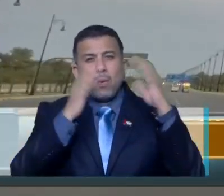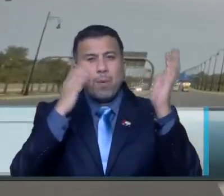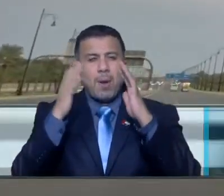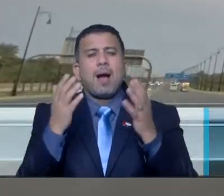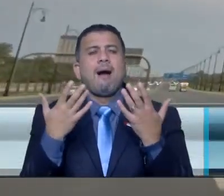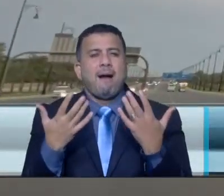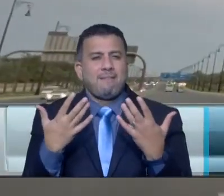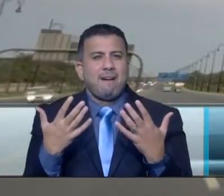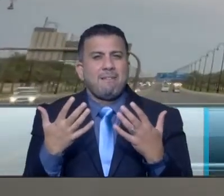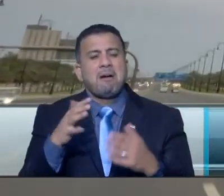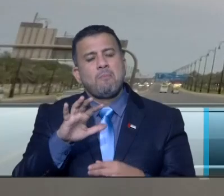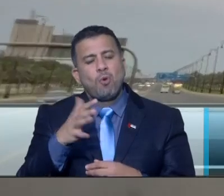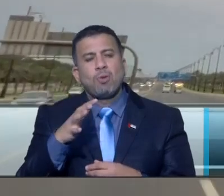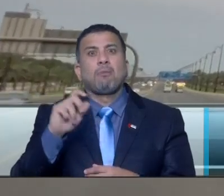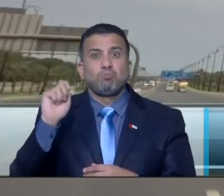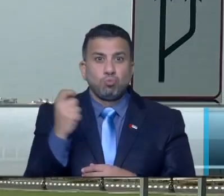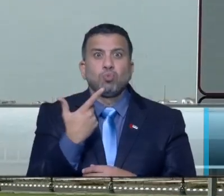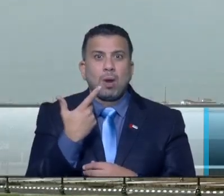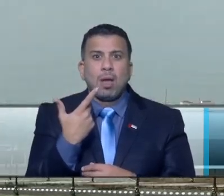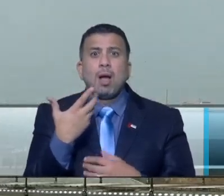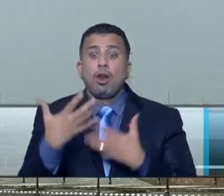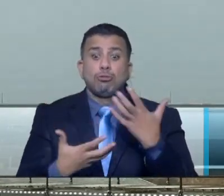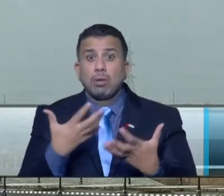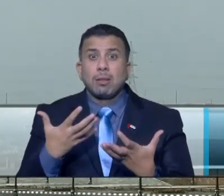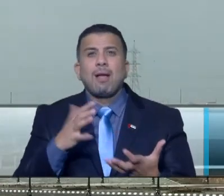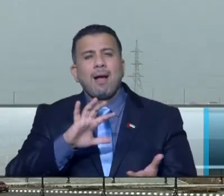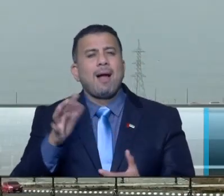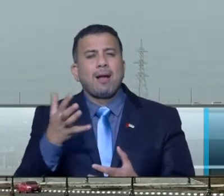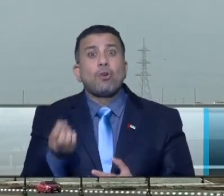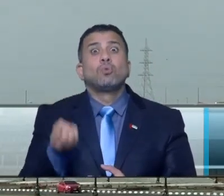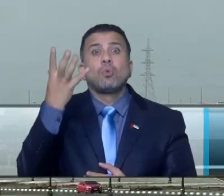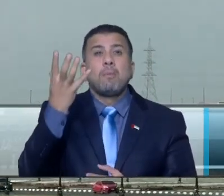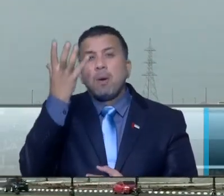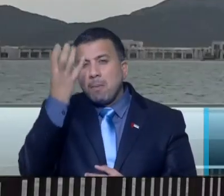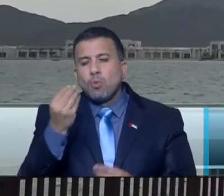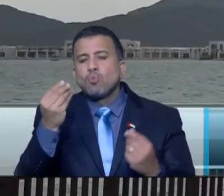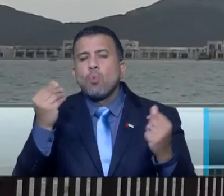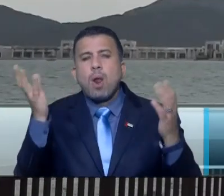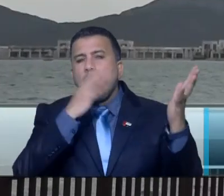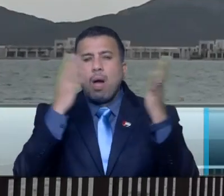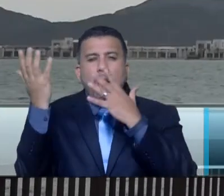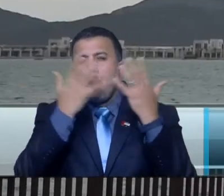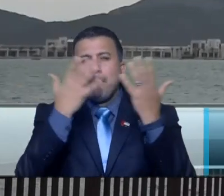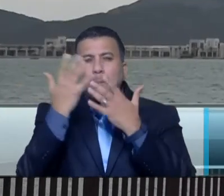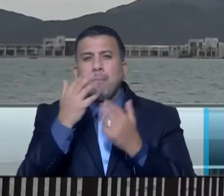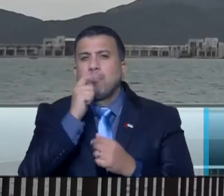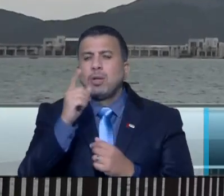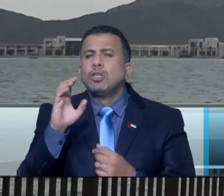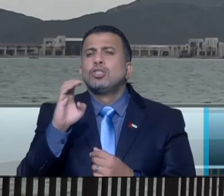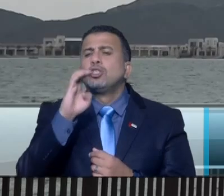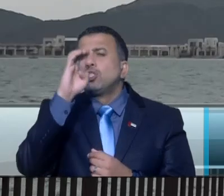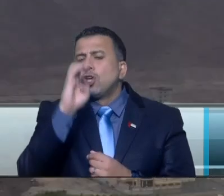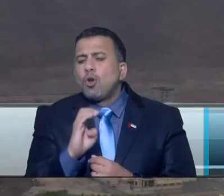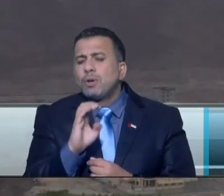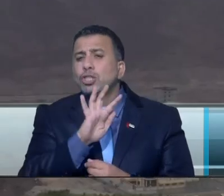ستكون خفيفه الى معتدله السرعه ونشطه احيانا نهارا مثيره للغبار وحركتها جنوبيه